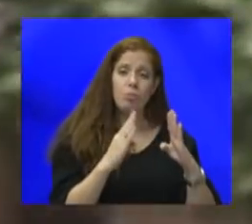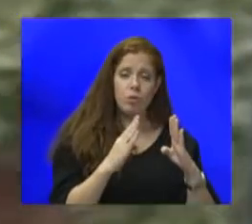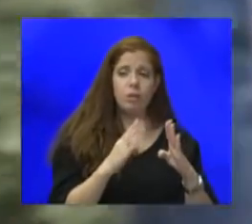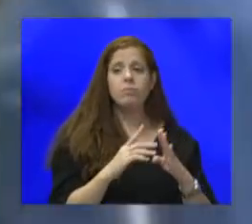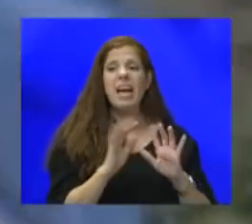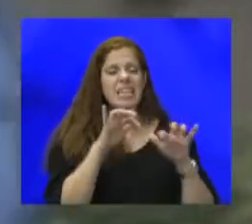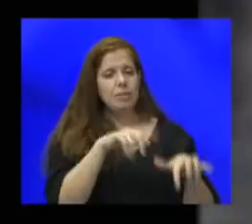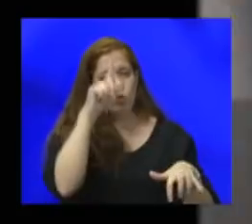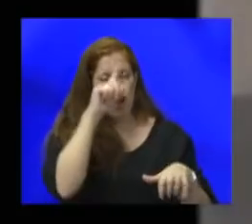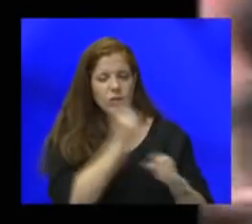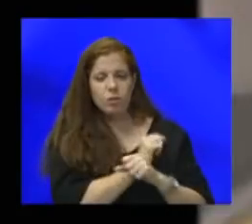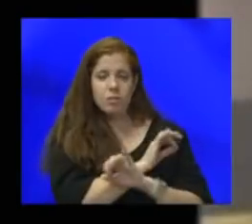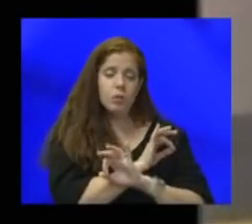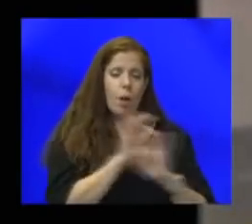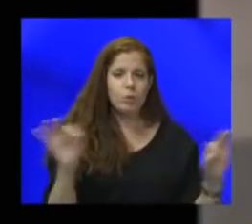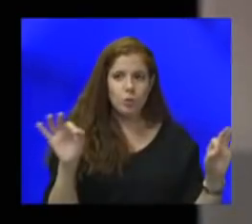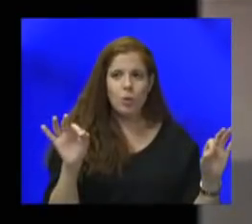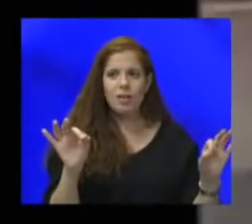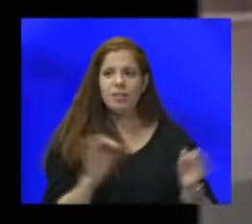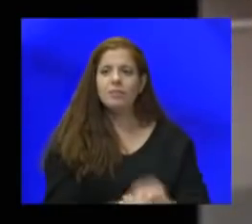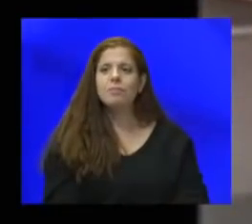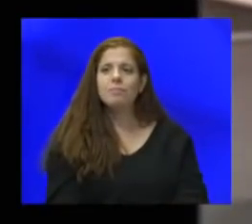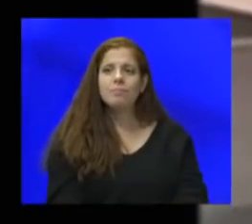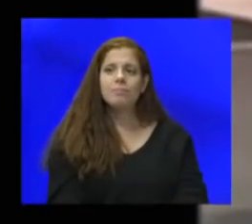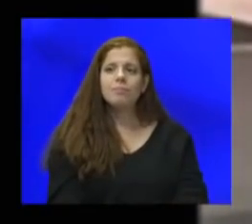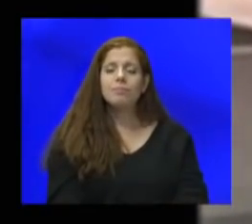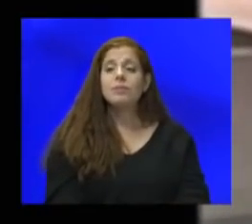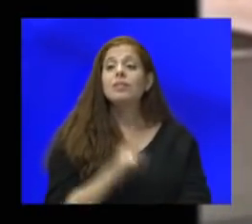לעשות לעצמם יחס מצוין בעזרת הכלבים. Here's our new little baby, Miss